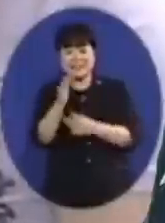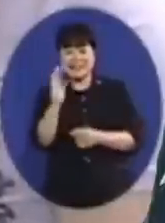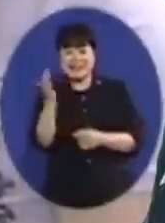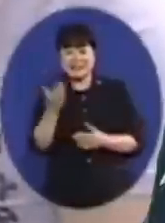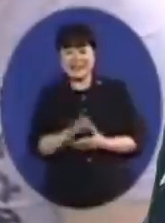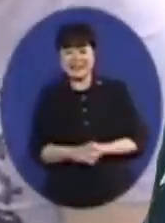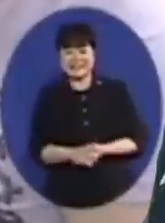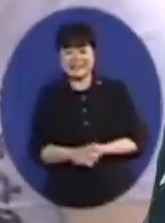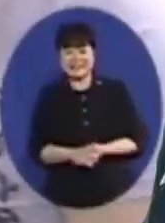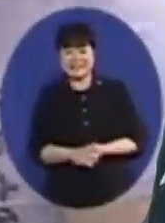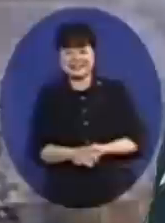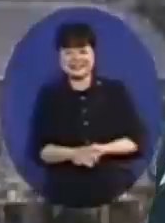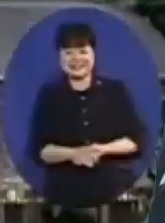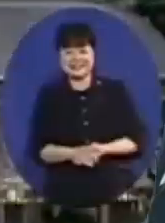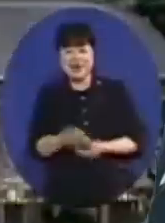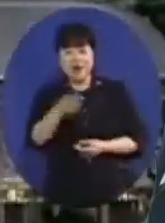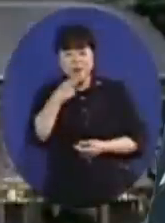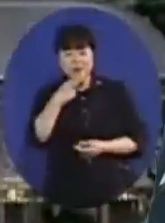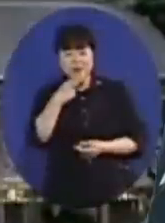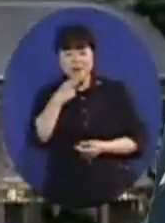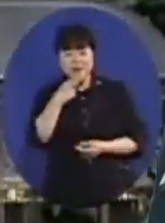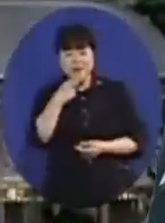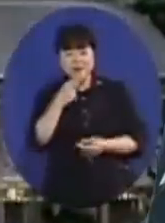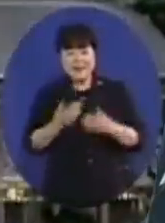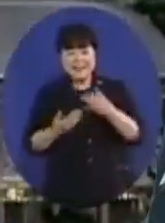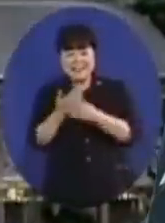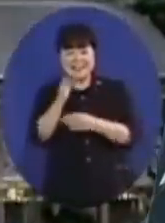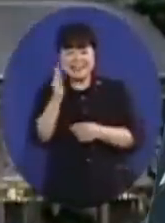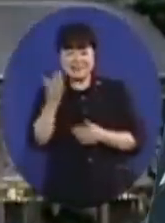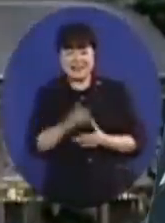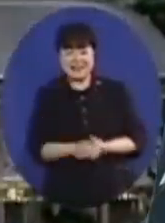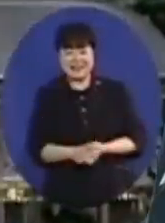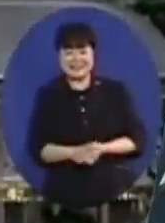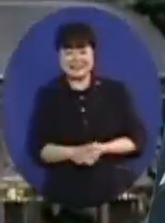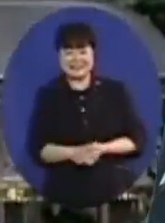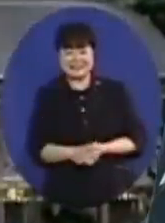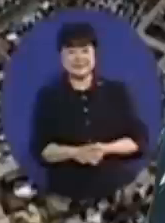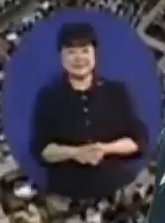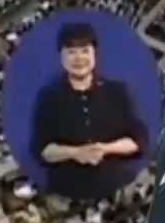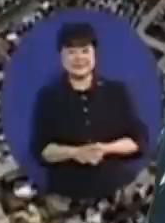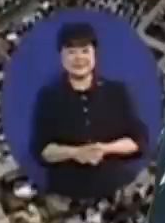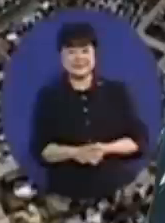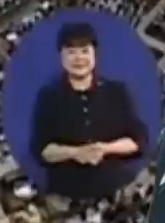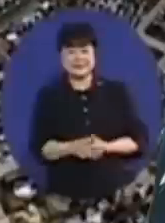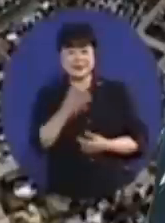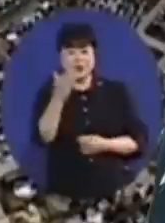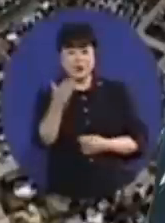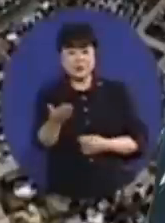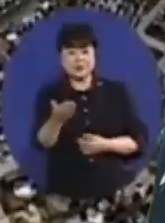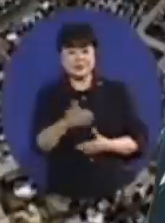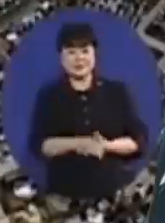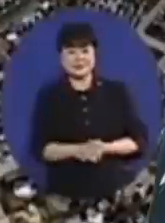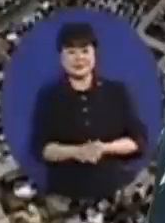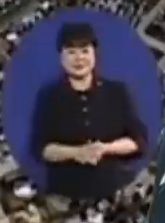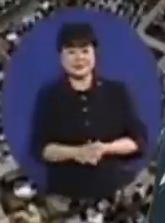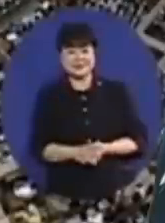것입니다 없는 것이 생겨나는 것입니다 여러분을